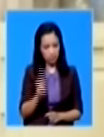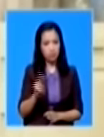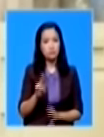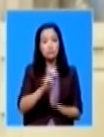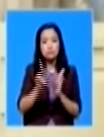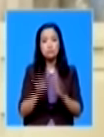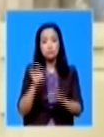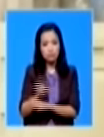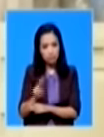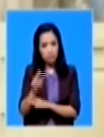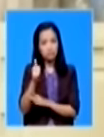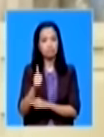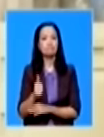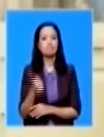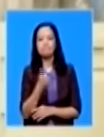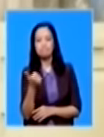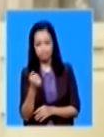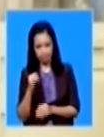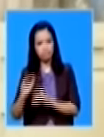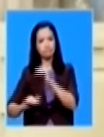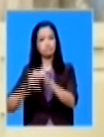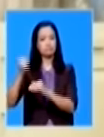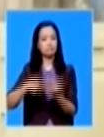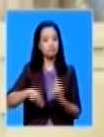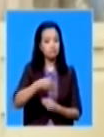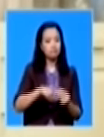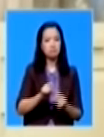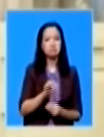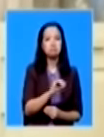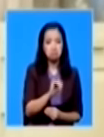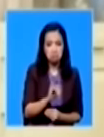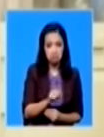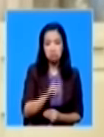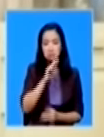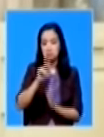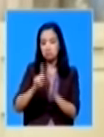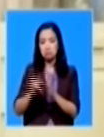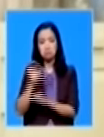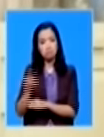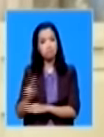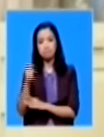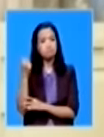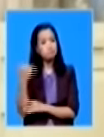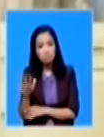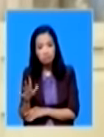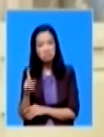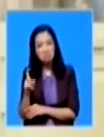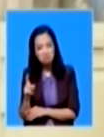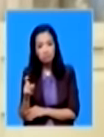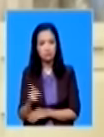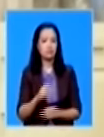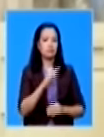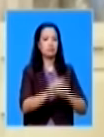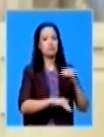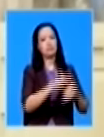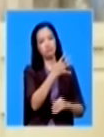ไม่สงบพัฒนาไม่ได้แล้วก็เศรษฐกิจมันก็ไม่ดีการท่องเที่ยวภาคใต้โอกาสมากที่สุดในอาเซียนนะแต่เขาไม่ก